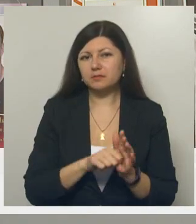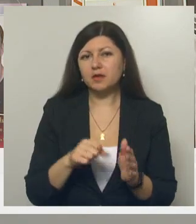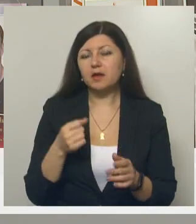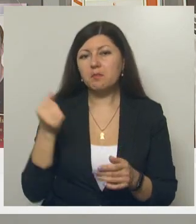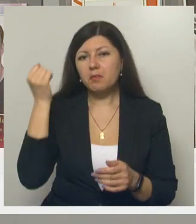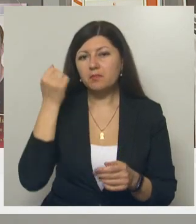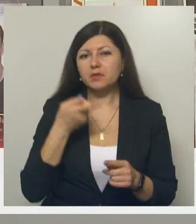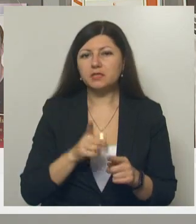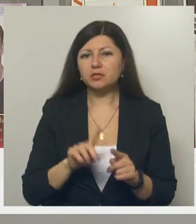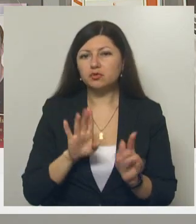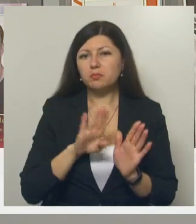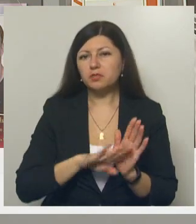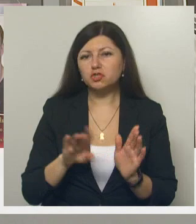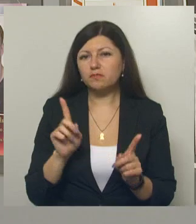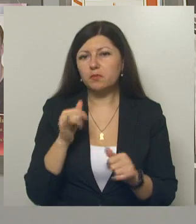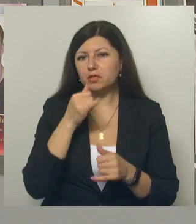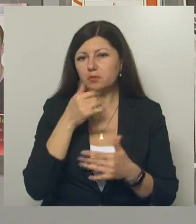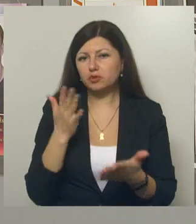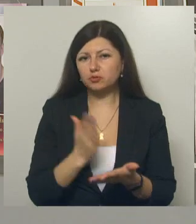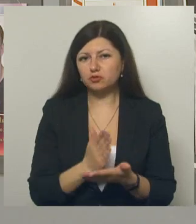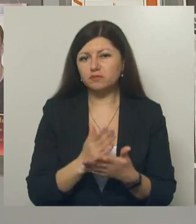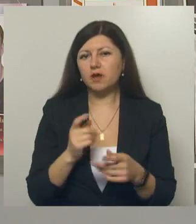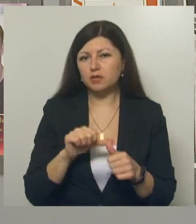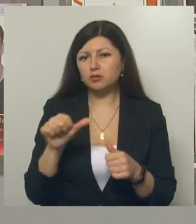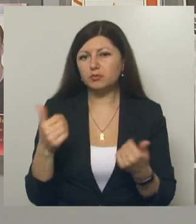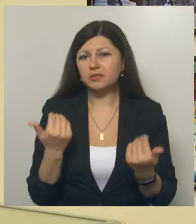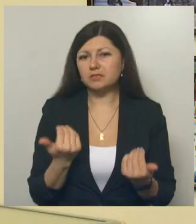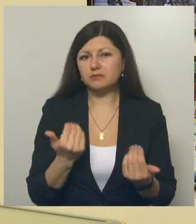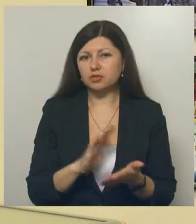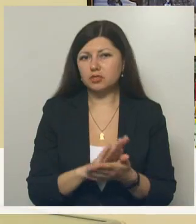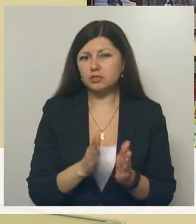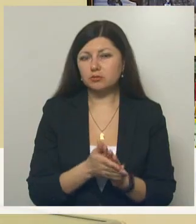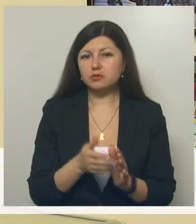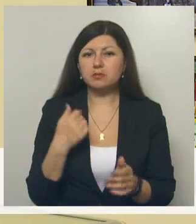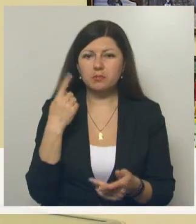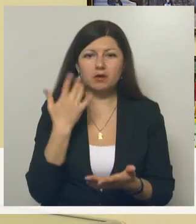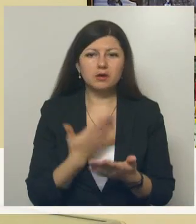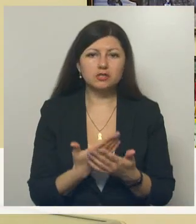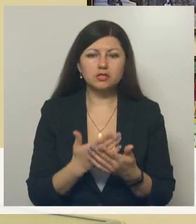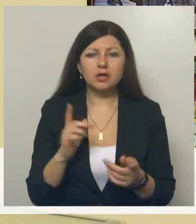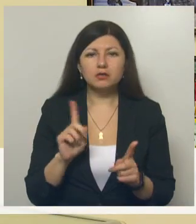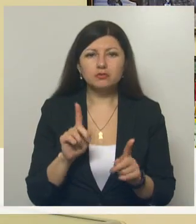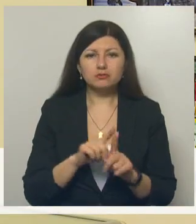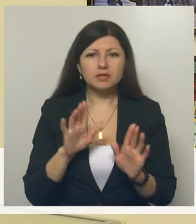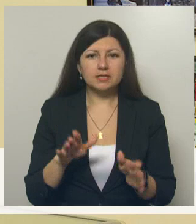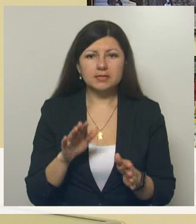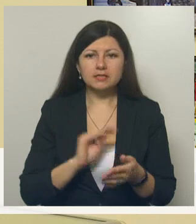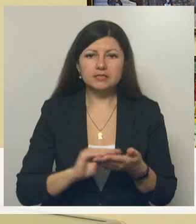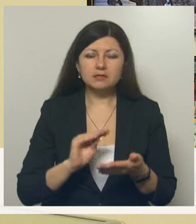не можем существовать, особенно в сегодняшней ситуации. Но мне кажется, что на подобные диктанты